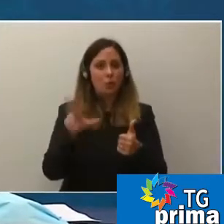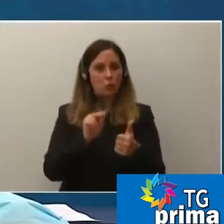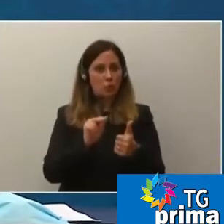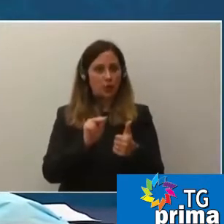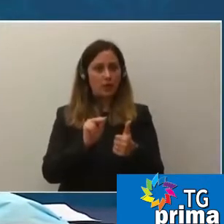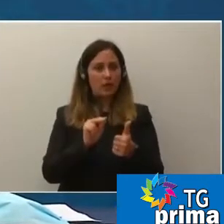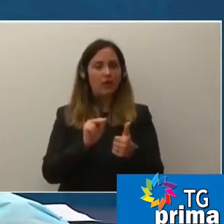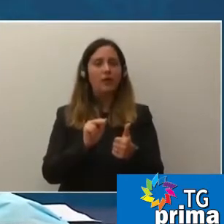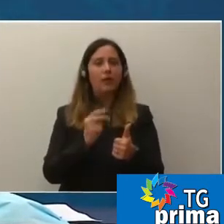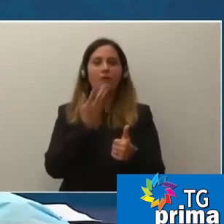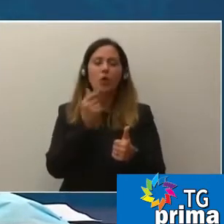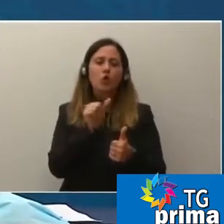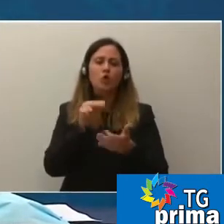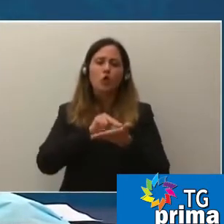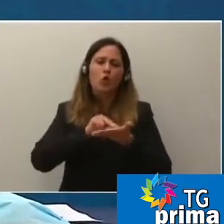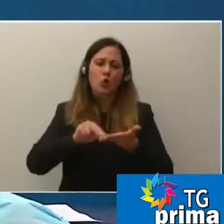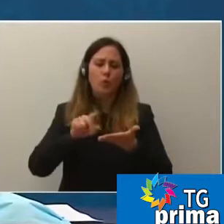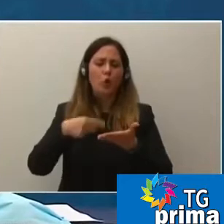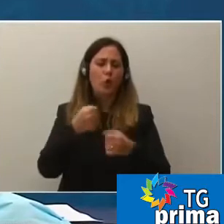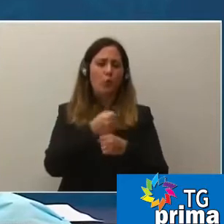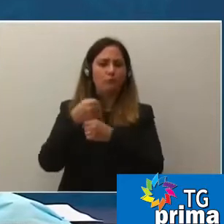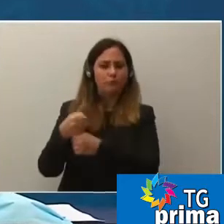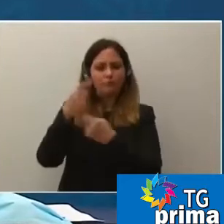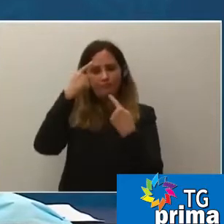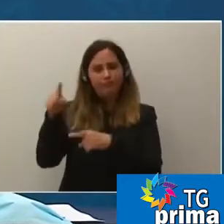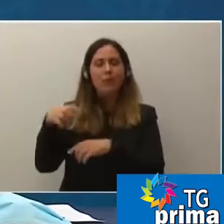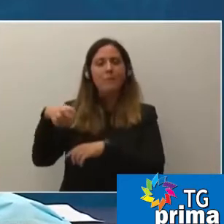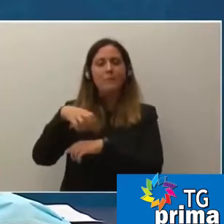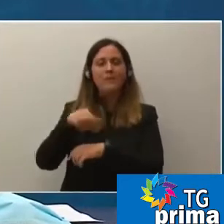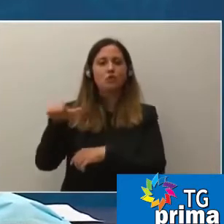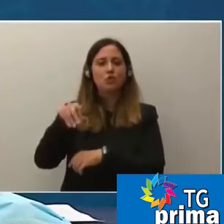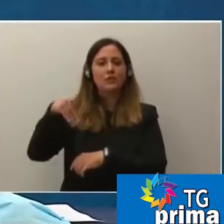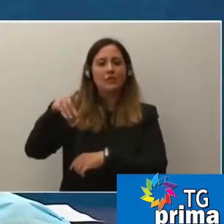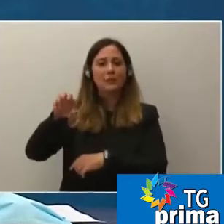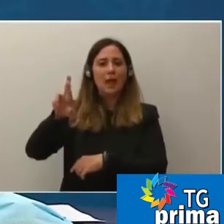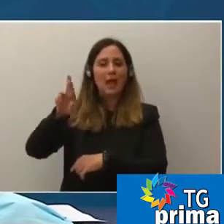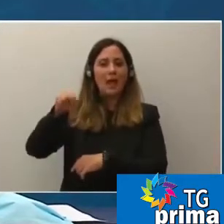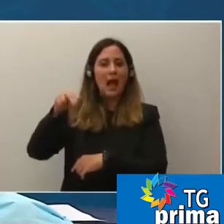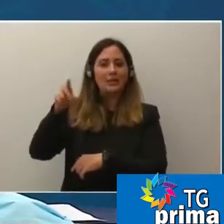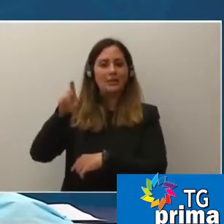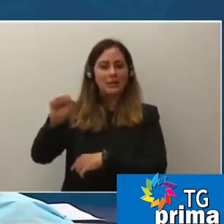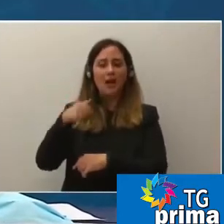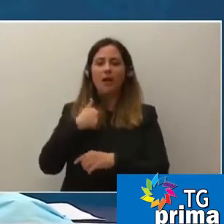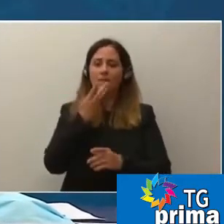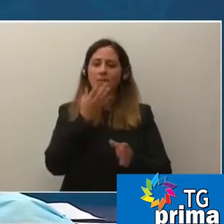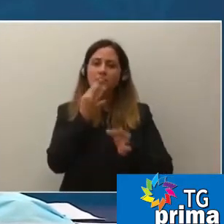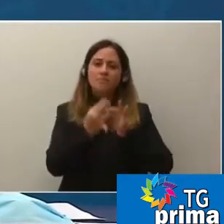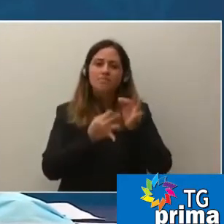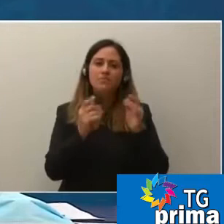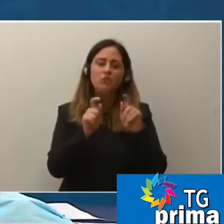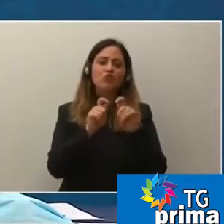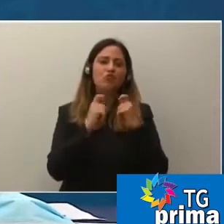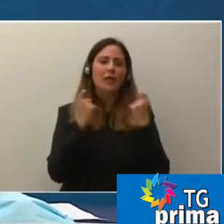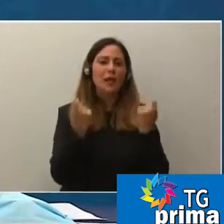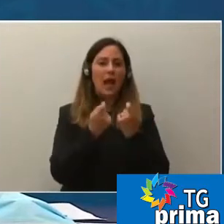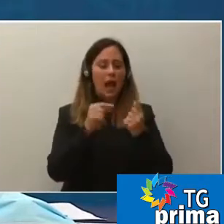rimarcare, poi darò la parola al Ministro Speranza su questo, alcuni fatti di carattere, come dire, più generale, che sono